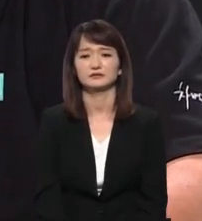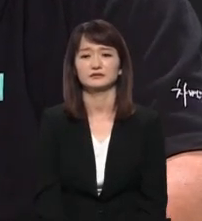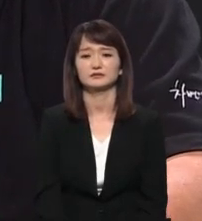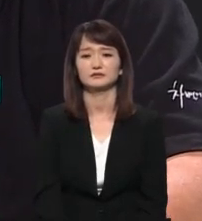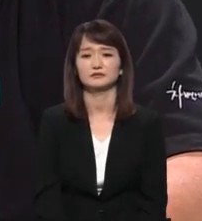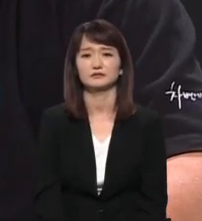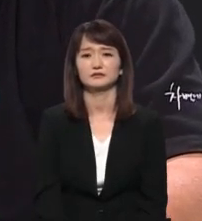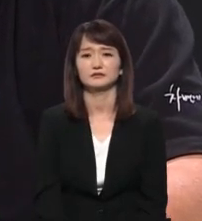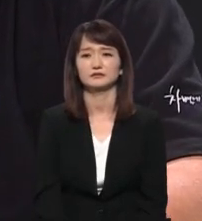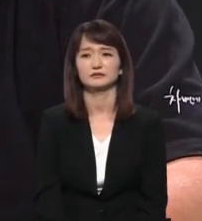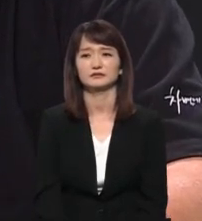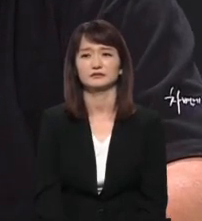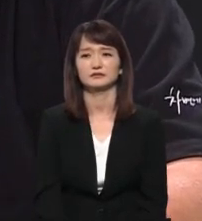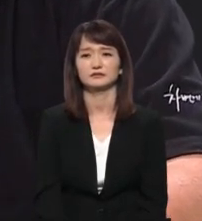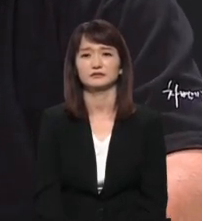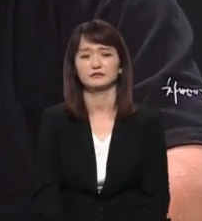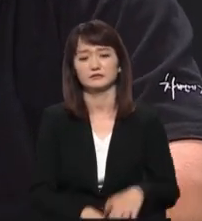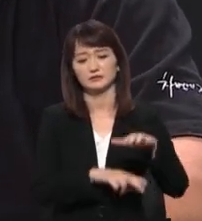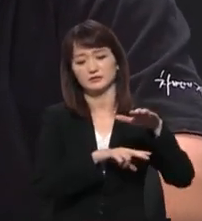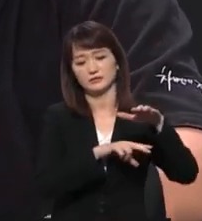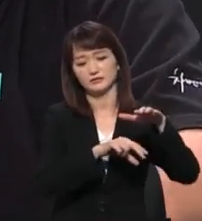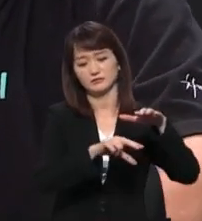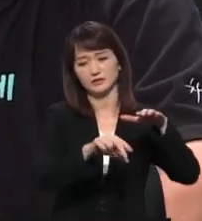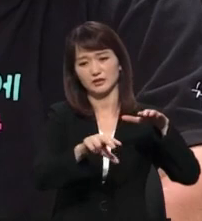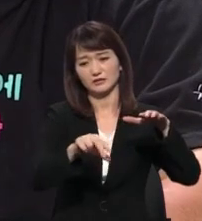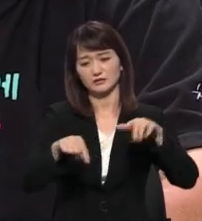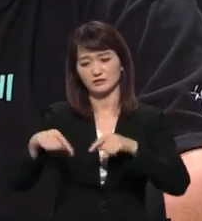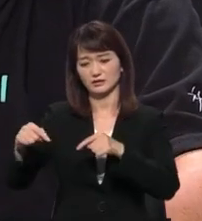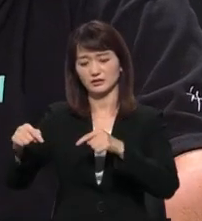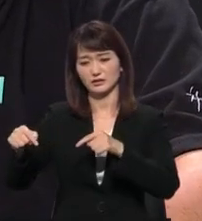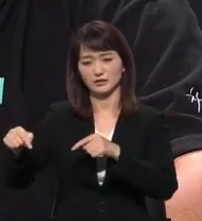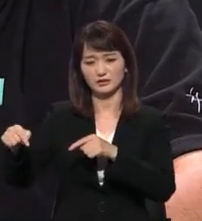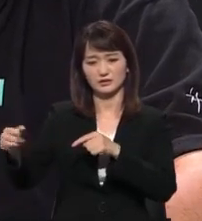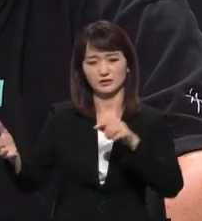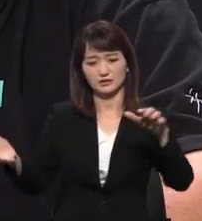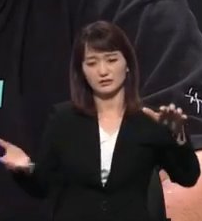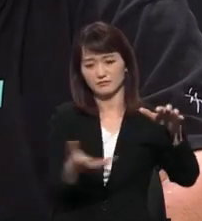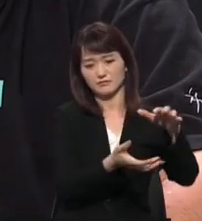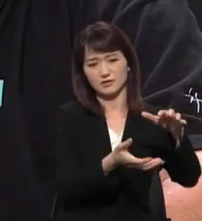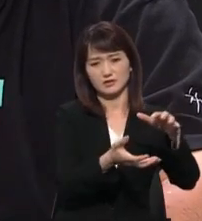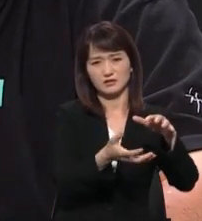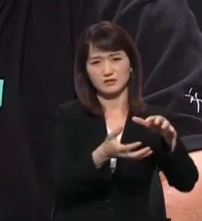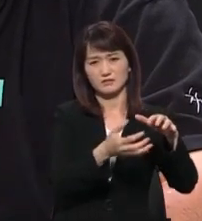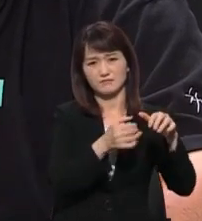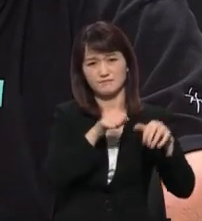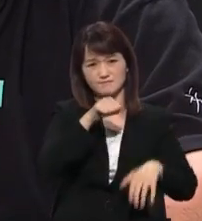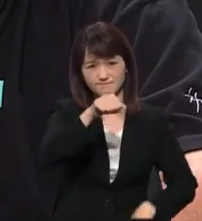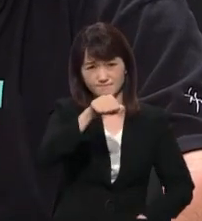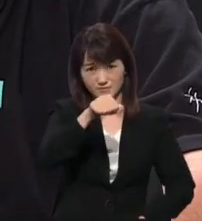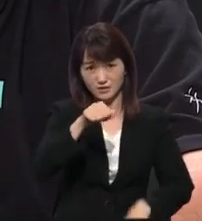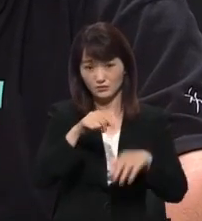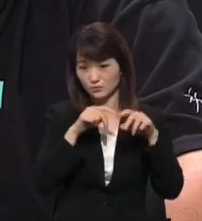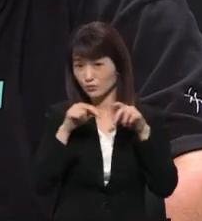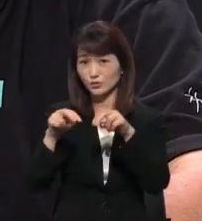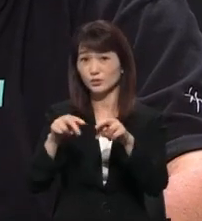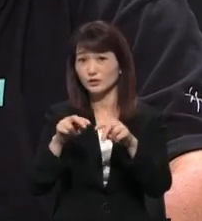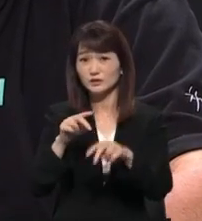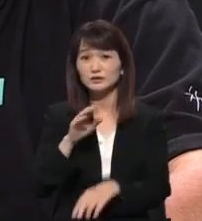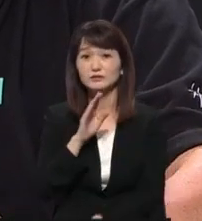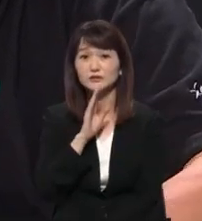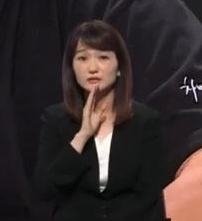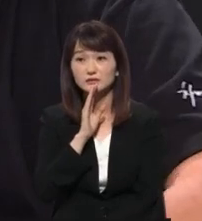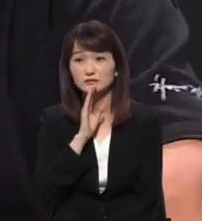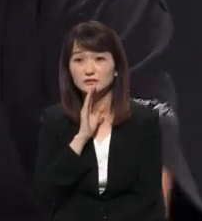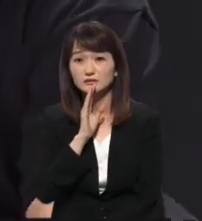어떤 계속적으로 사실 지하철 시위도 했고 토론도가 조금 많이 만났지만 실질적으로